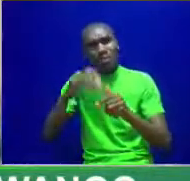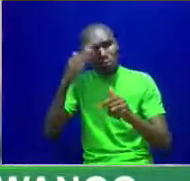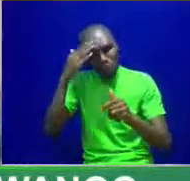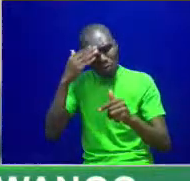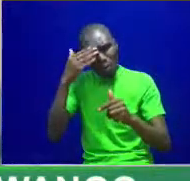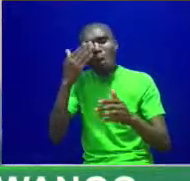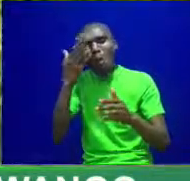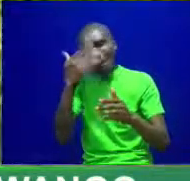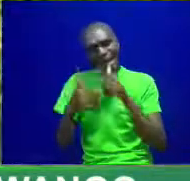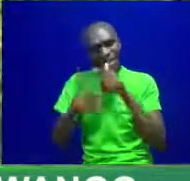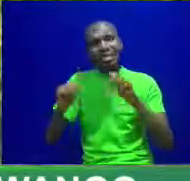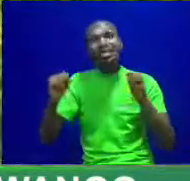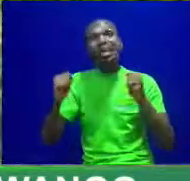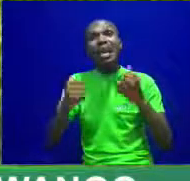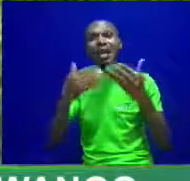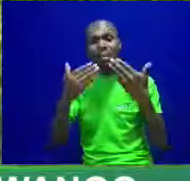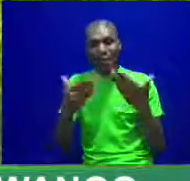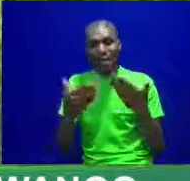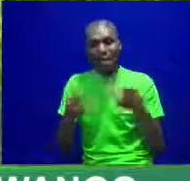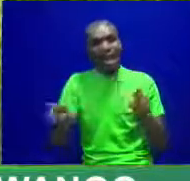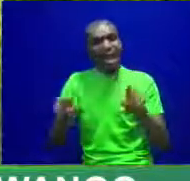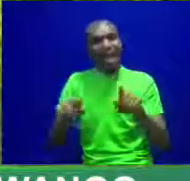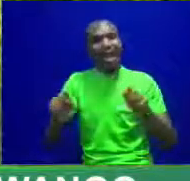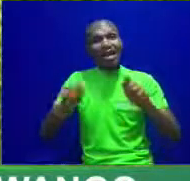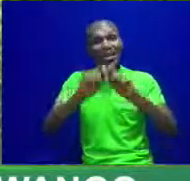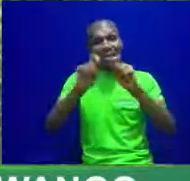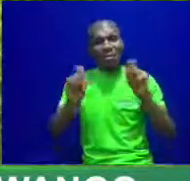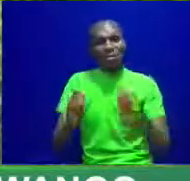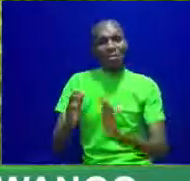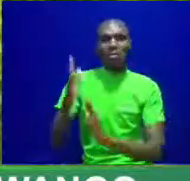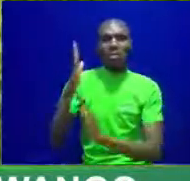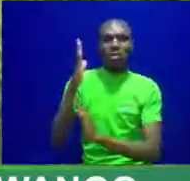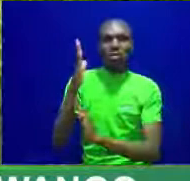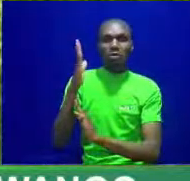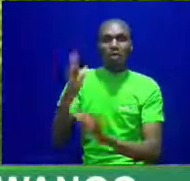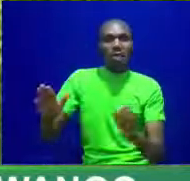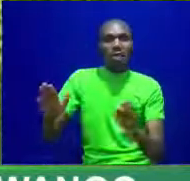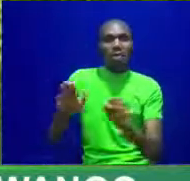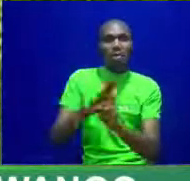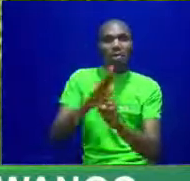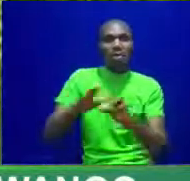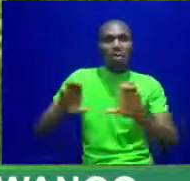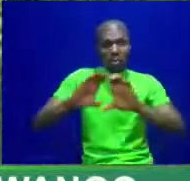yo gokorekana. Bakuru kuna security agencies bonsi be right from